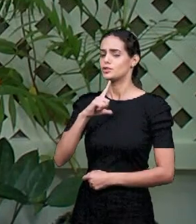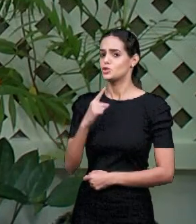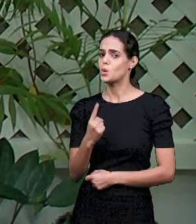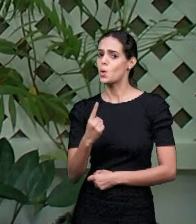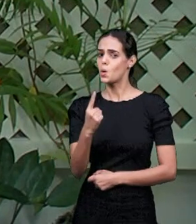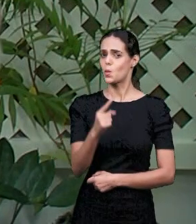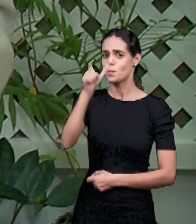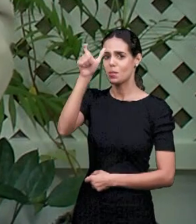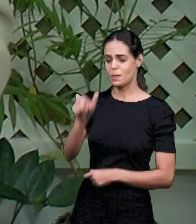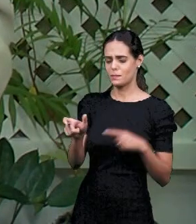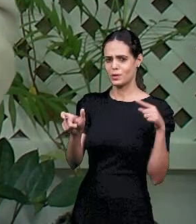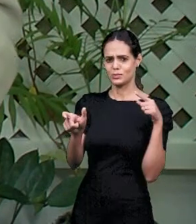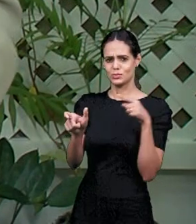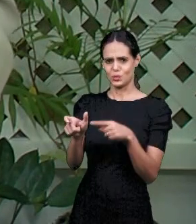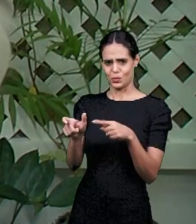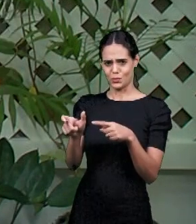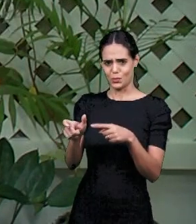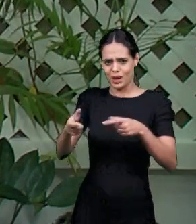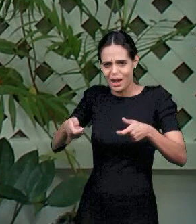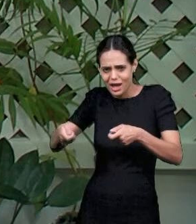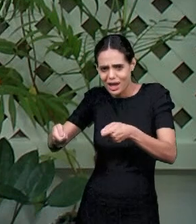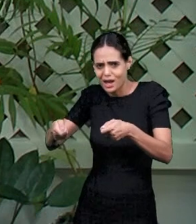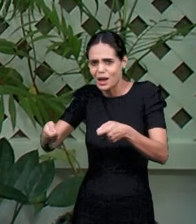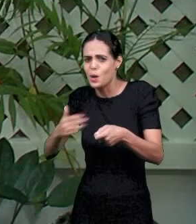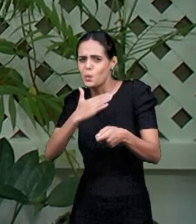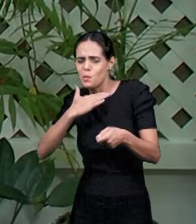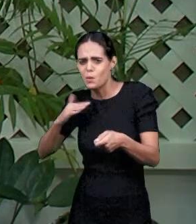une personne en mort.